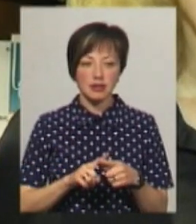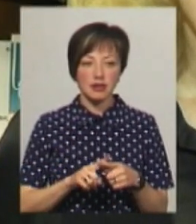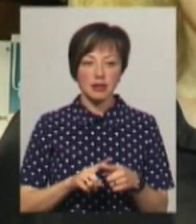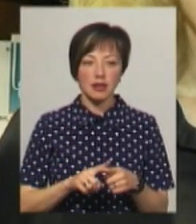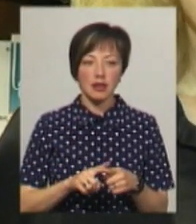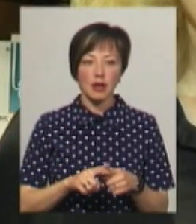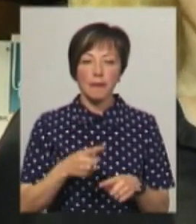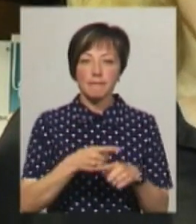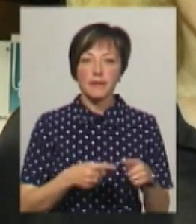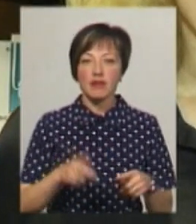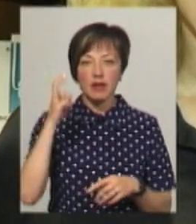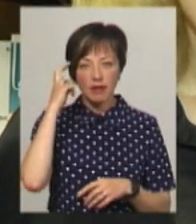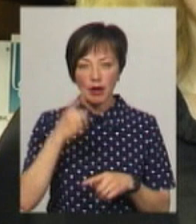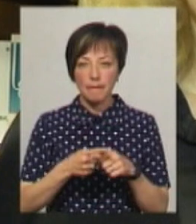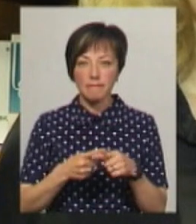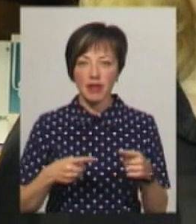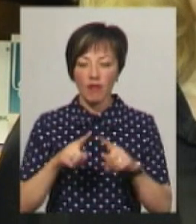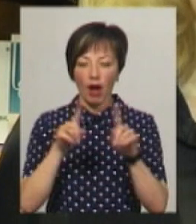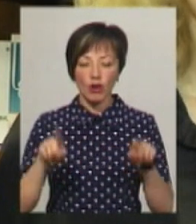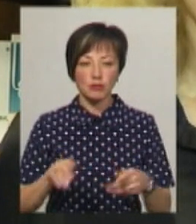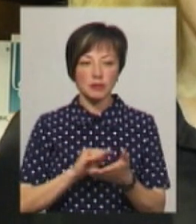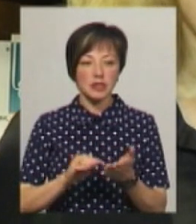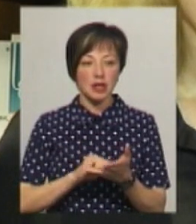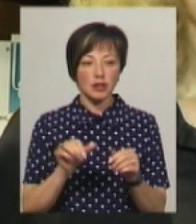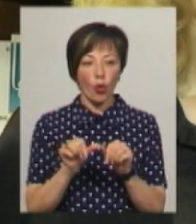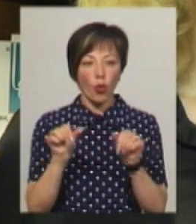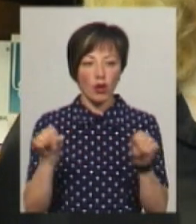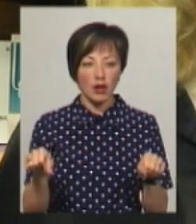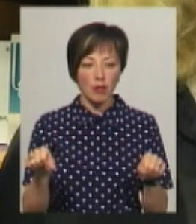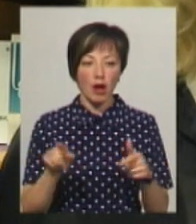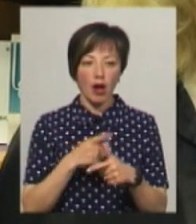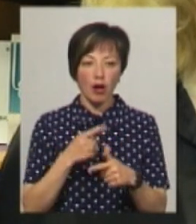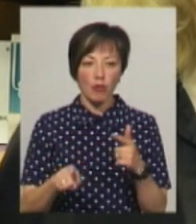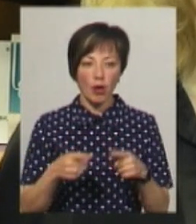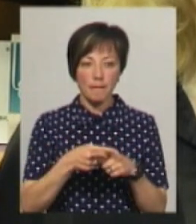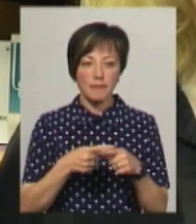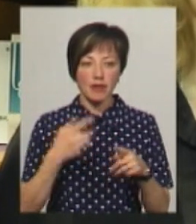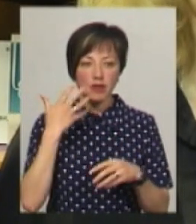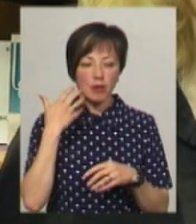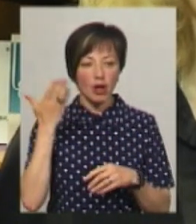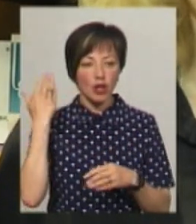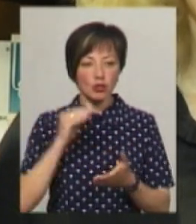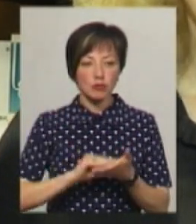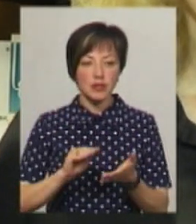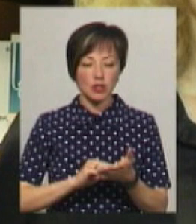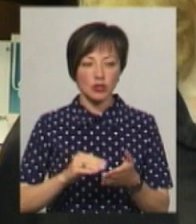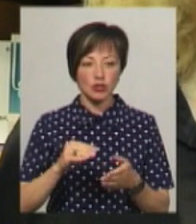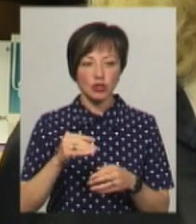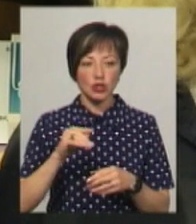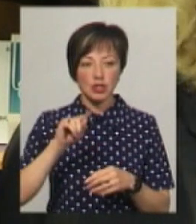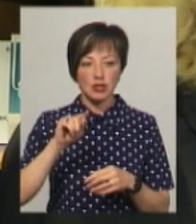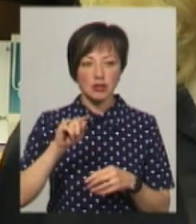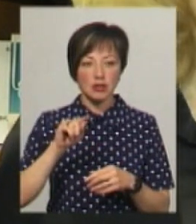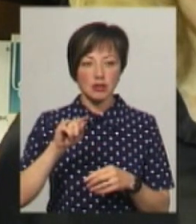пів Києва, пів аркуша, буде писатись окремо, або пів яблука. Раніше писалось через